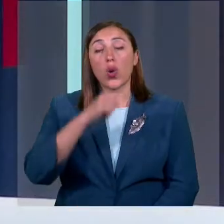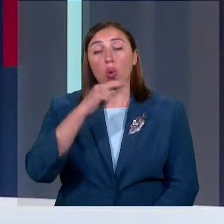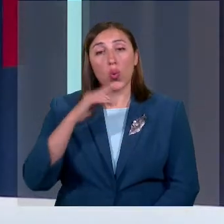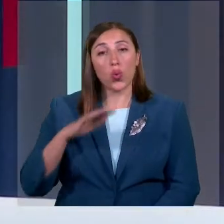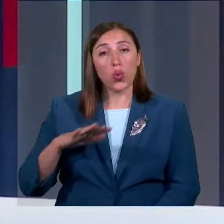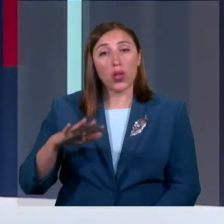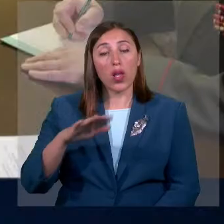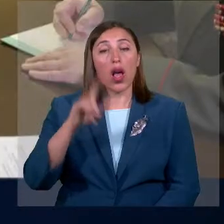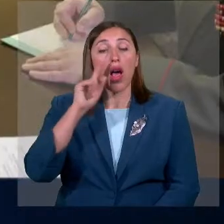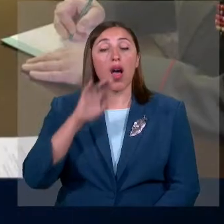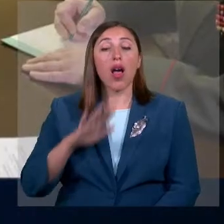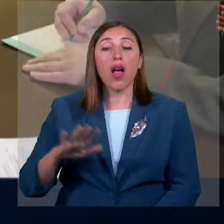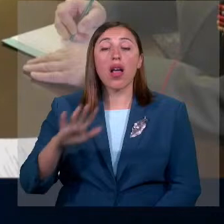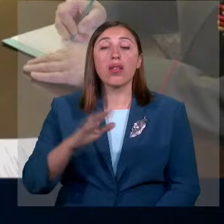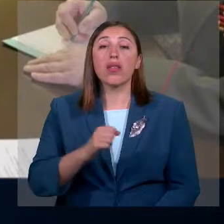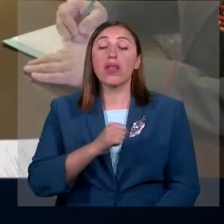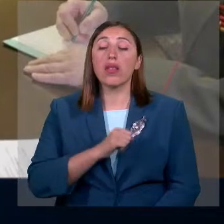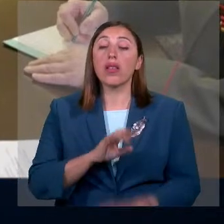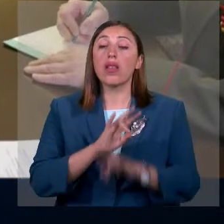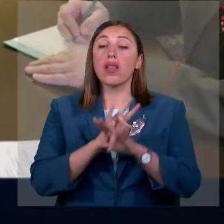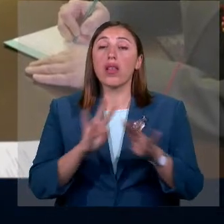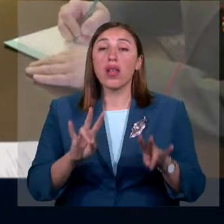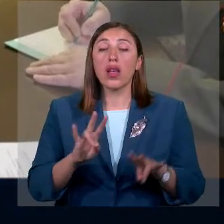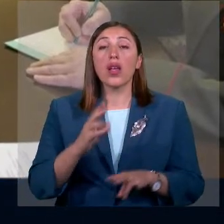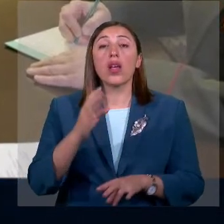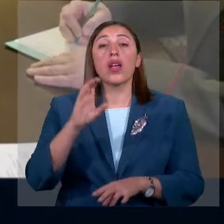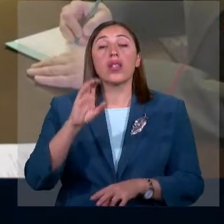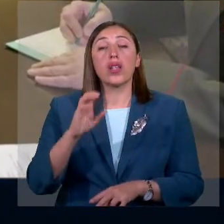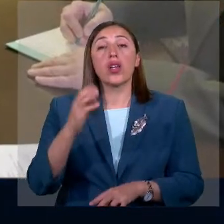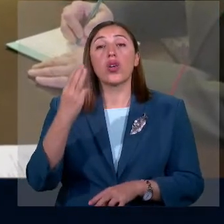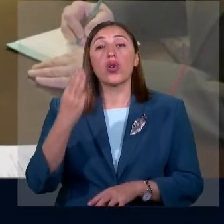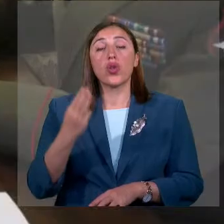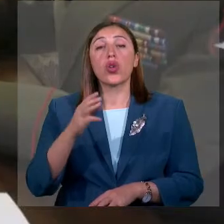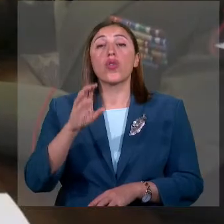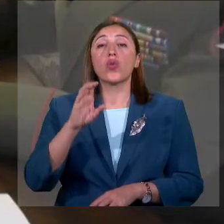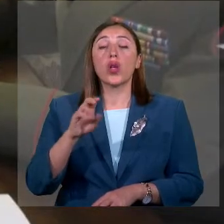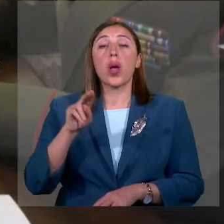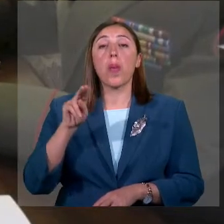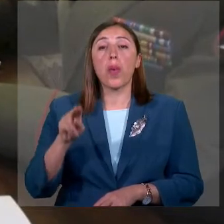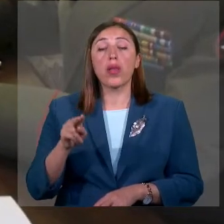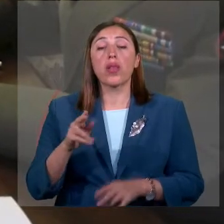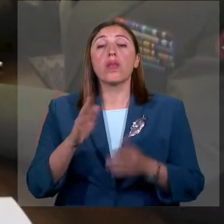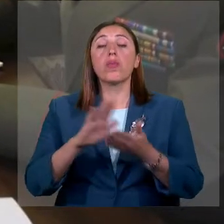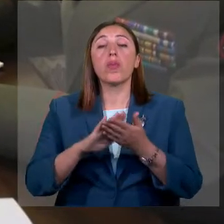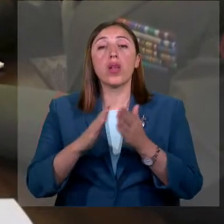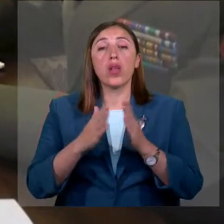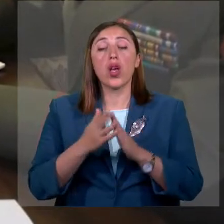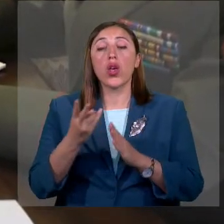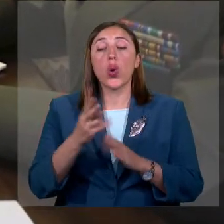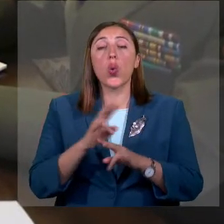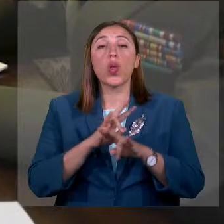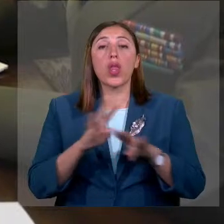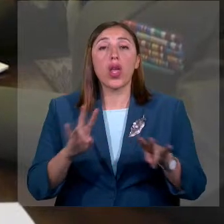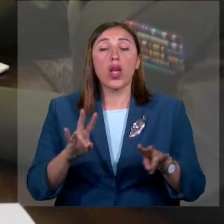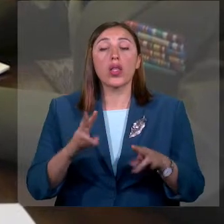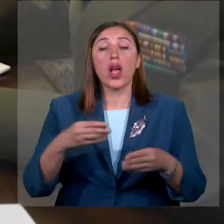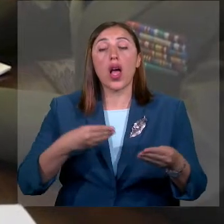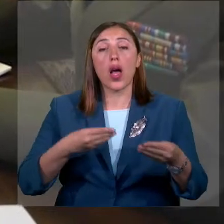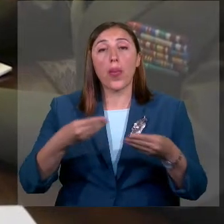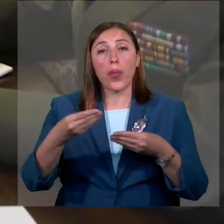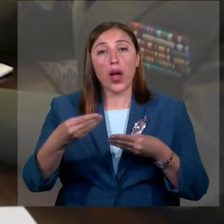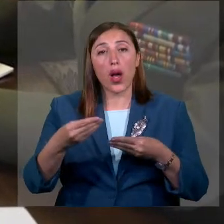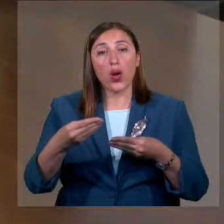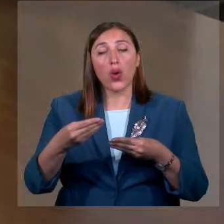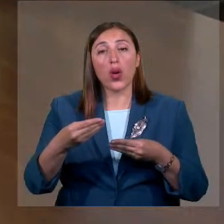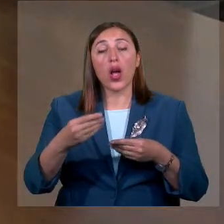Ռուսաստանի և Հայաստանի պաշտպանության նախարարներ Սերգեյ Շոյգուն և Սուրեն Պապիկյանը հաստատել են երկու նախարարությունների միջև